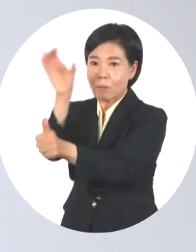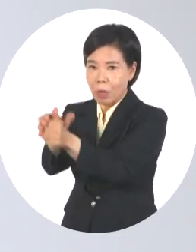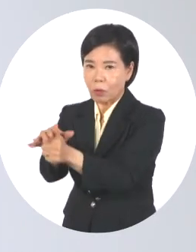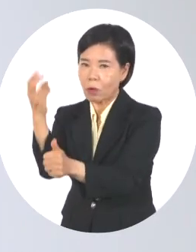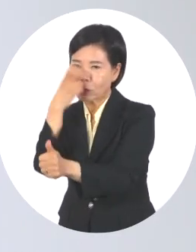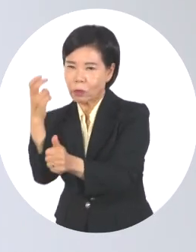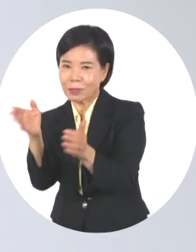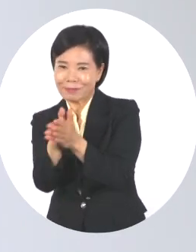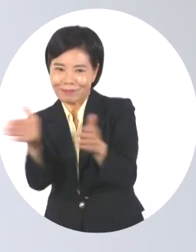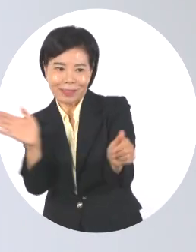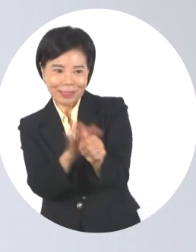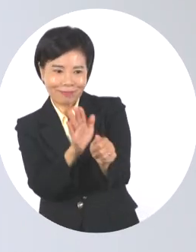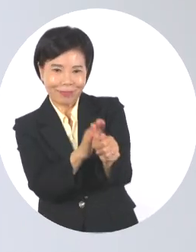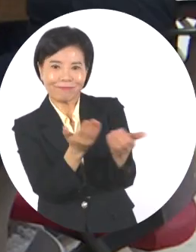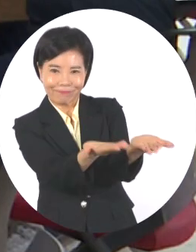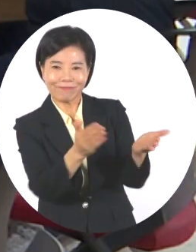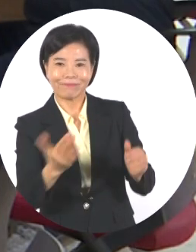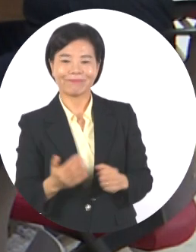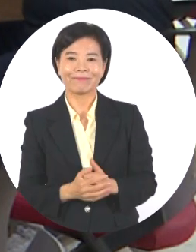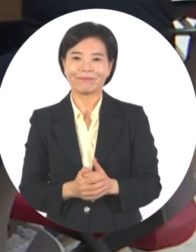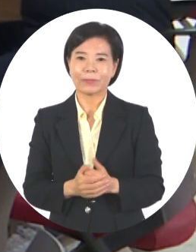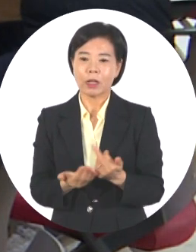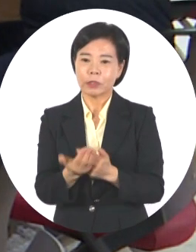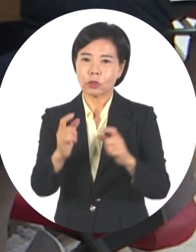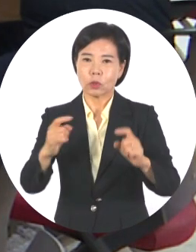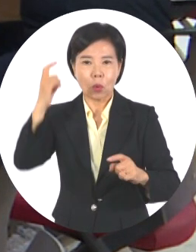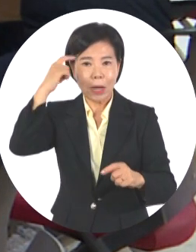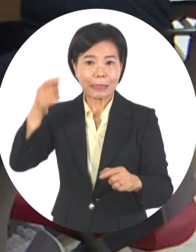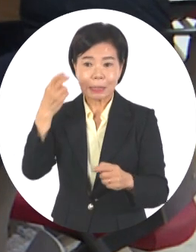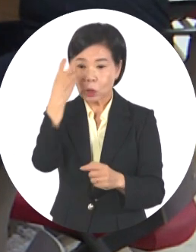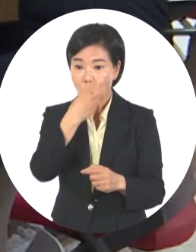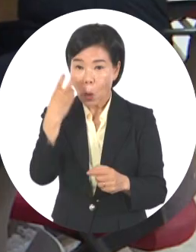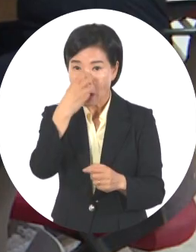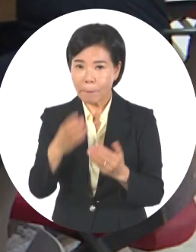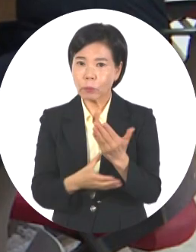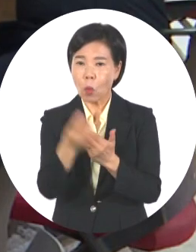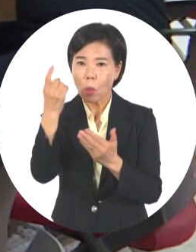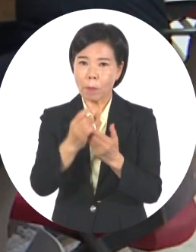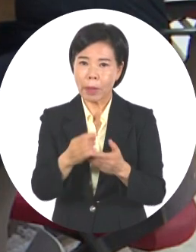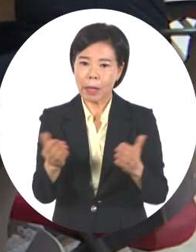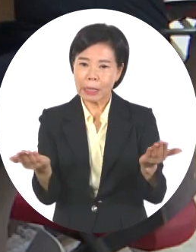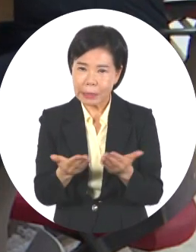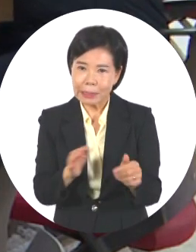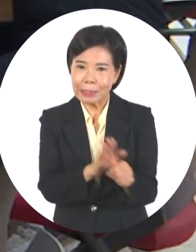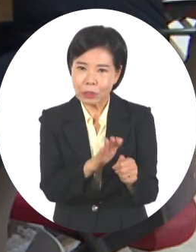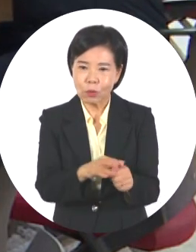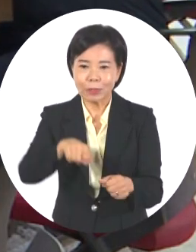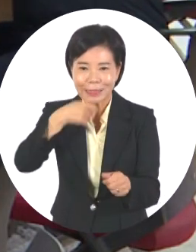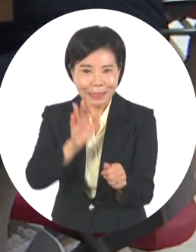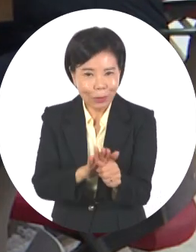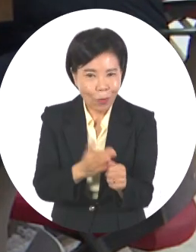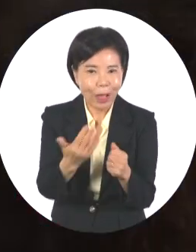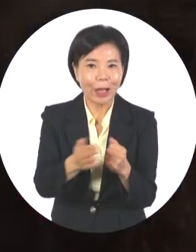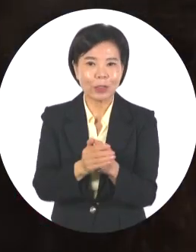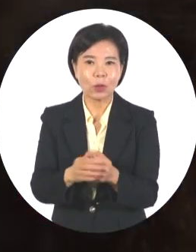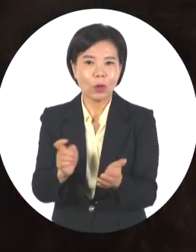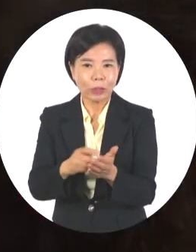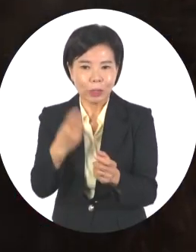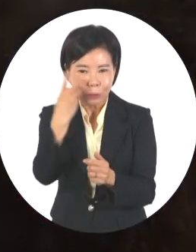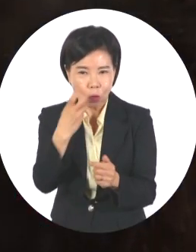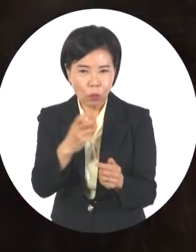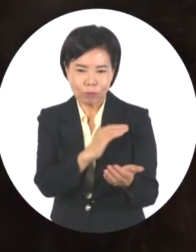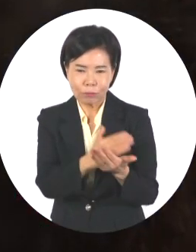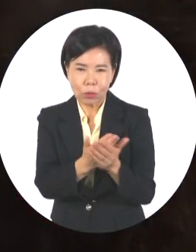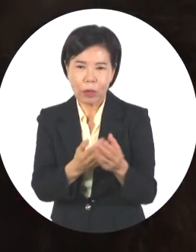돌봄 서비스가 제공됩니다. 제주가치 통합돌봄은 가사지원, 식사지원, 긴급돌봄